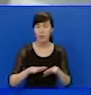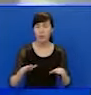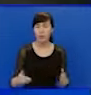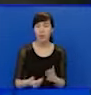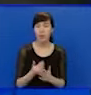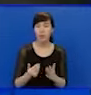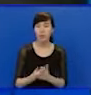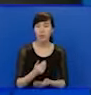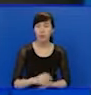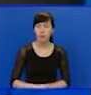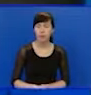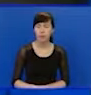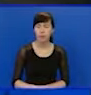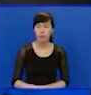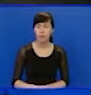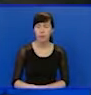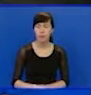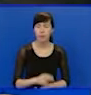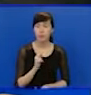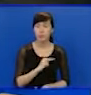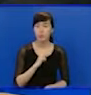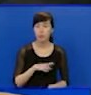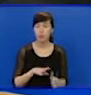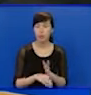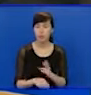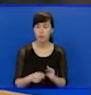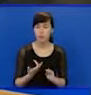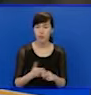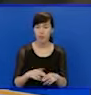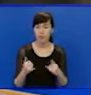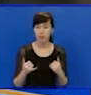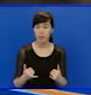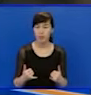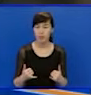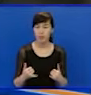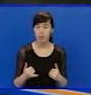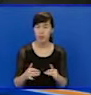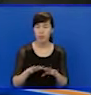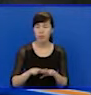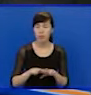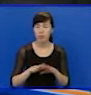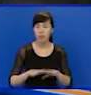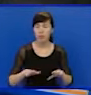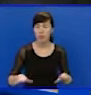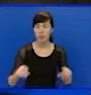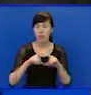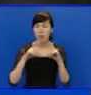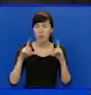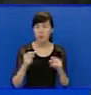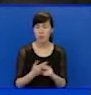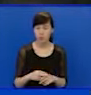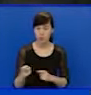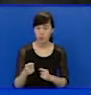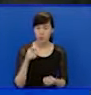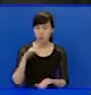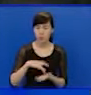тапшы. Әкімшілік іскерлікті кіреді. Біз қазір мектептердің бәрін балабақшалар сол әкімшілік